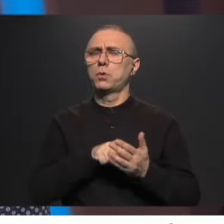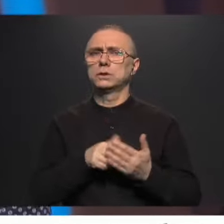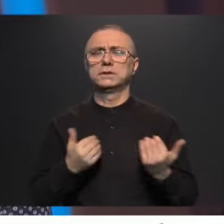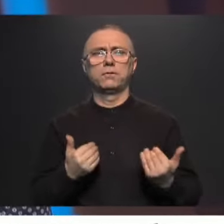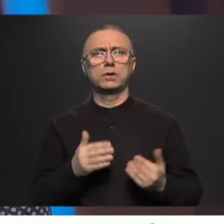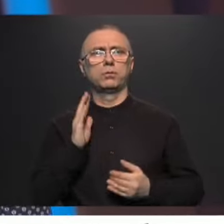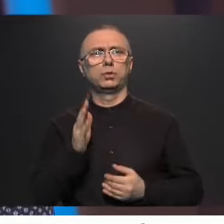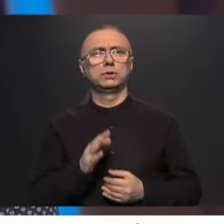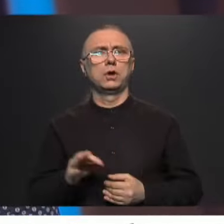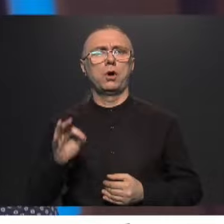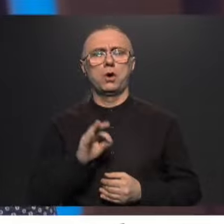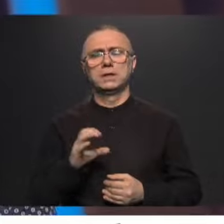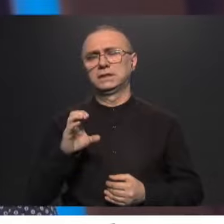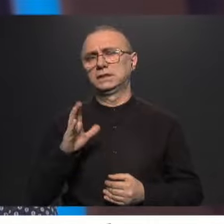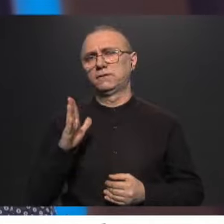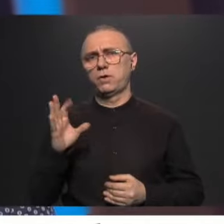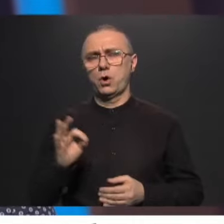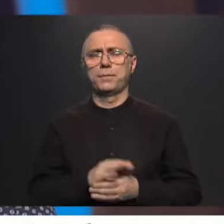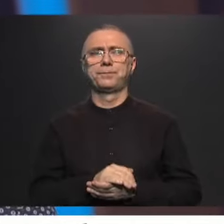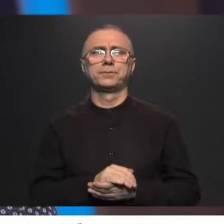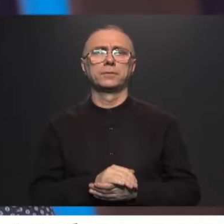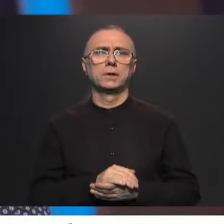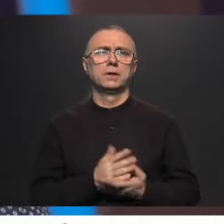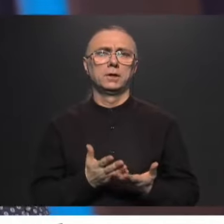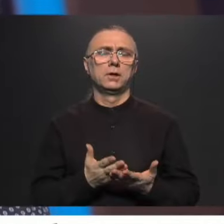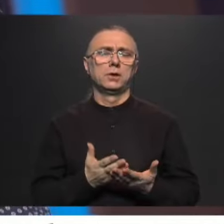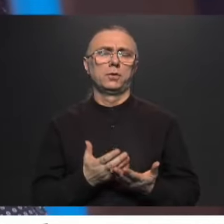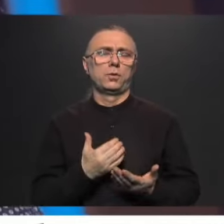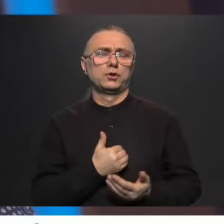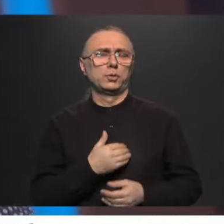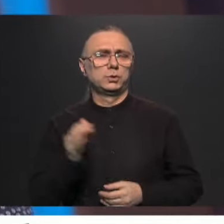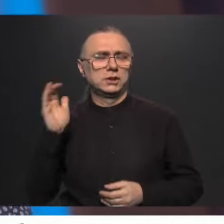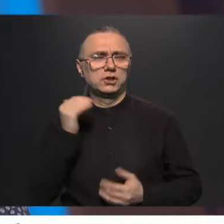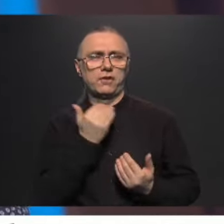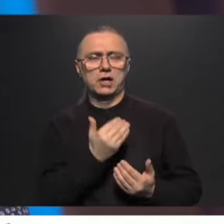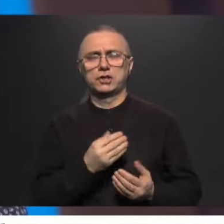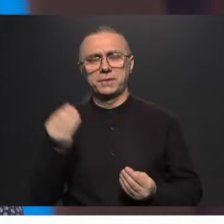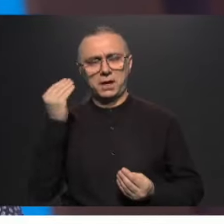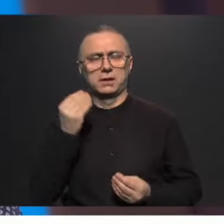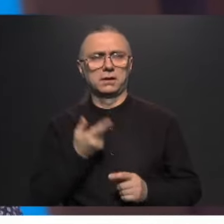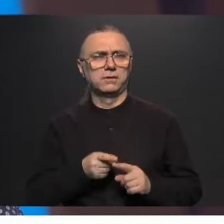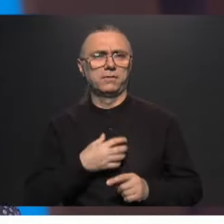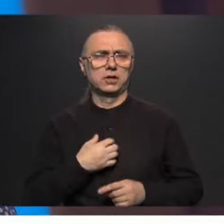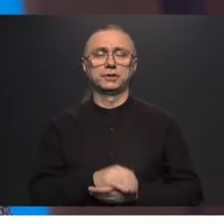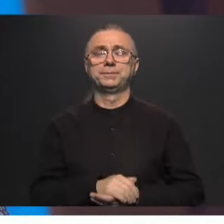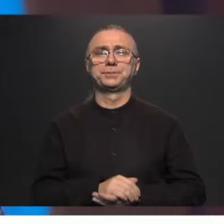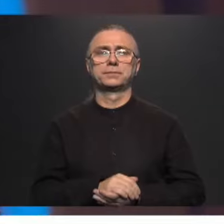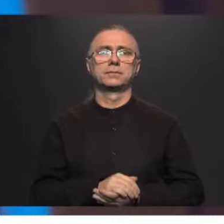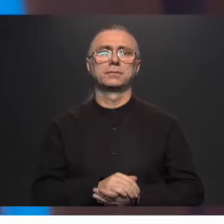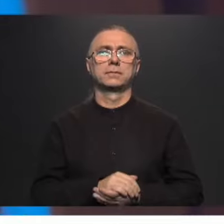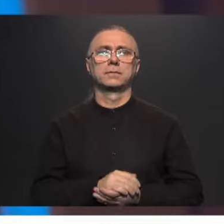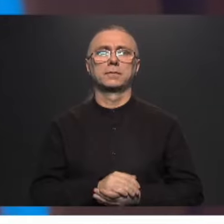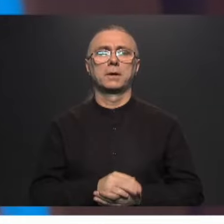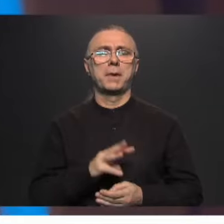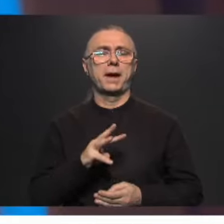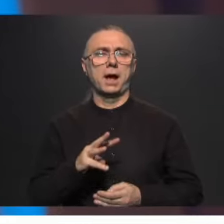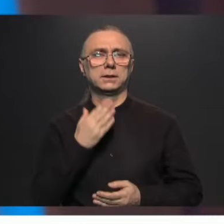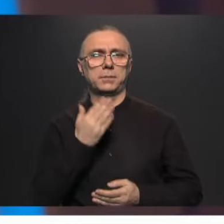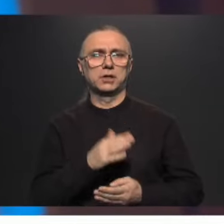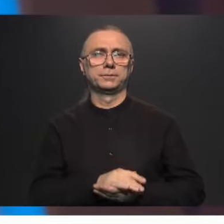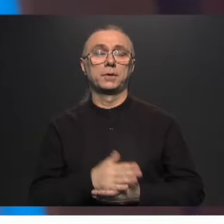сегодня будет об СВО, и, конечно, очень важно, и хочется услышать ваше мнение. Здравствуйте, батюшка, меня зовут Марианна,